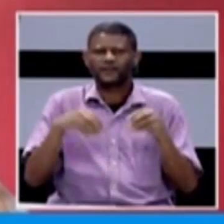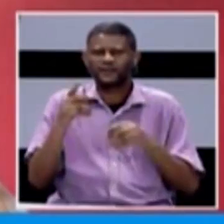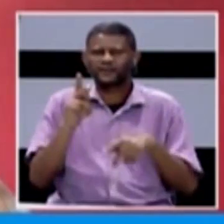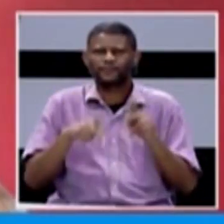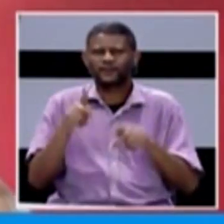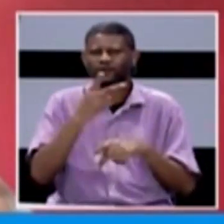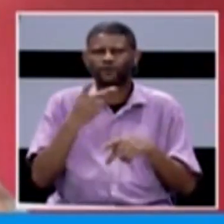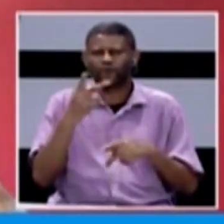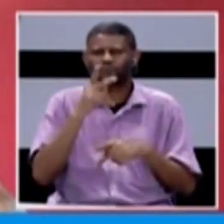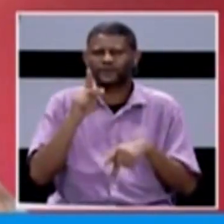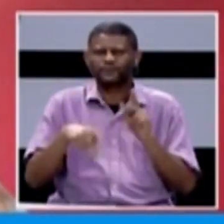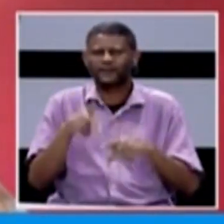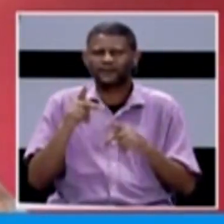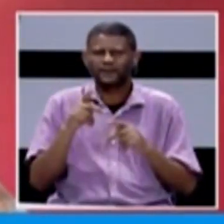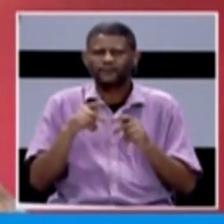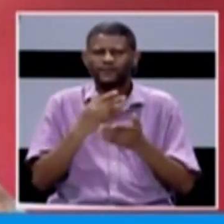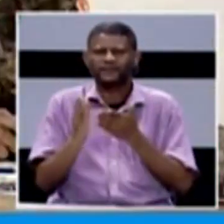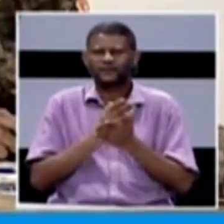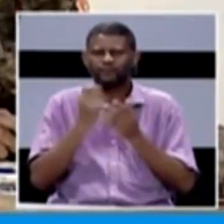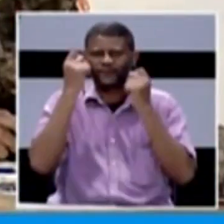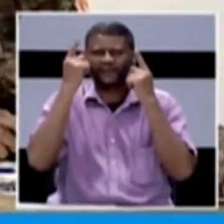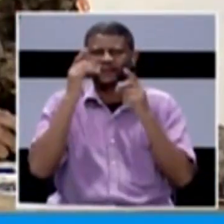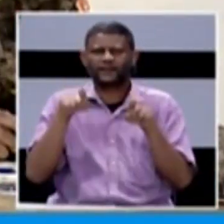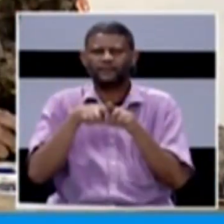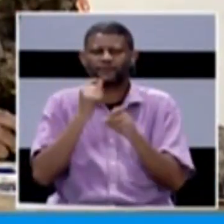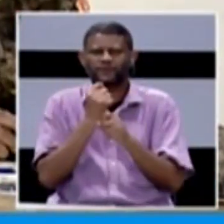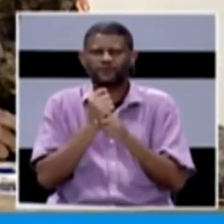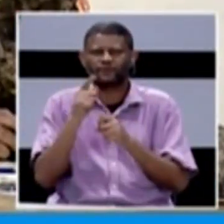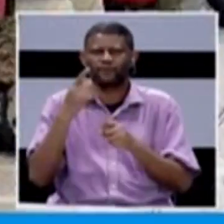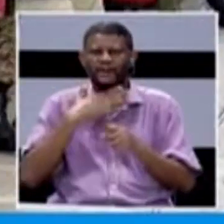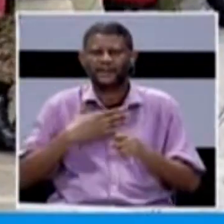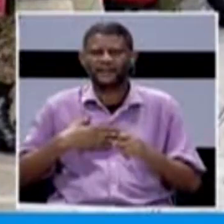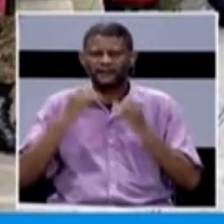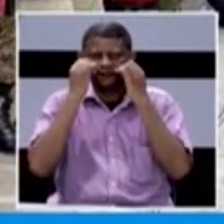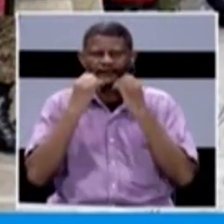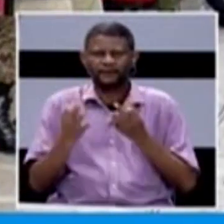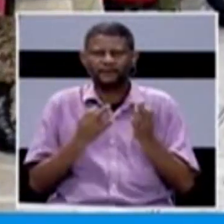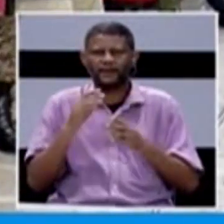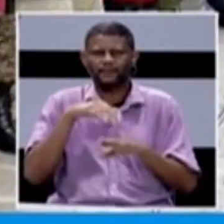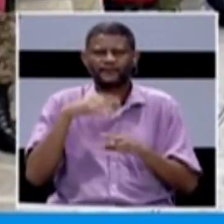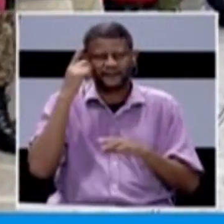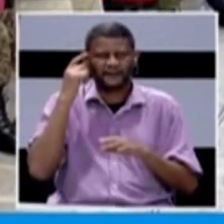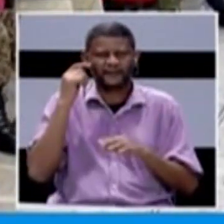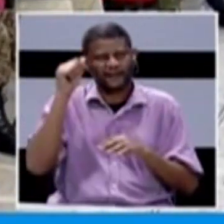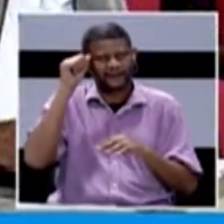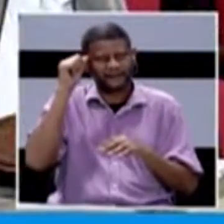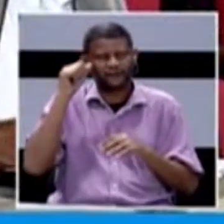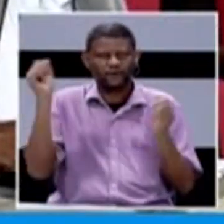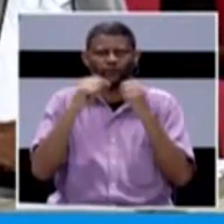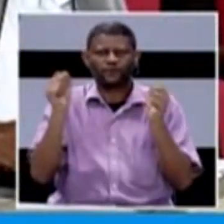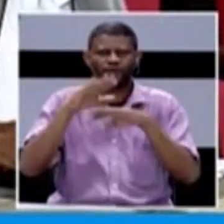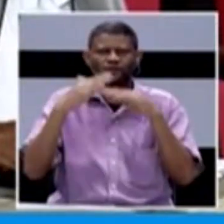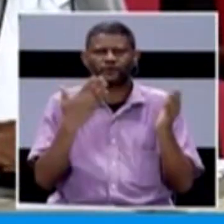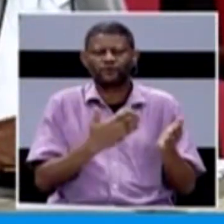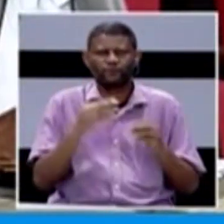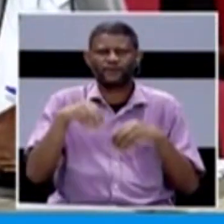ከባቢታት ብዘሳተፈ ምርዳእ ክፍታሕ ከም ዝሰርሑ እቶም ኣካላት ጸጥታን ገሊፆም እዮም። ኣብ ትግራይን ኤርትራን ንጎንፂ ዝዕድሙ ምንቅስቓሳት እንትረአዩ